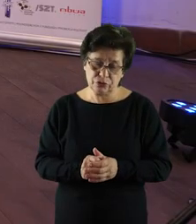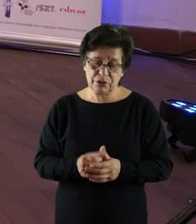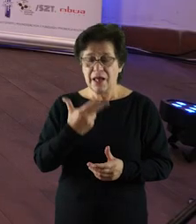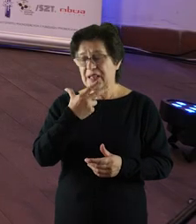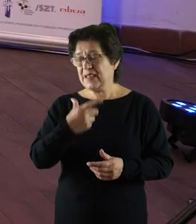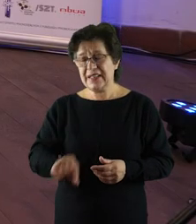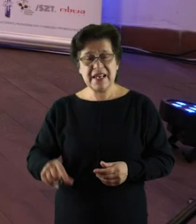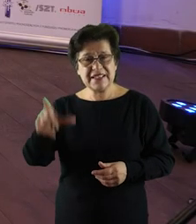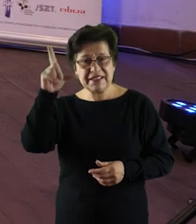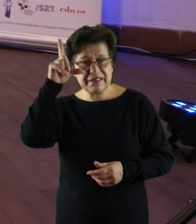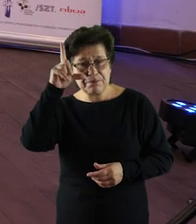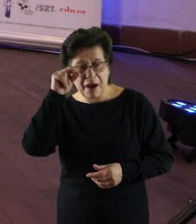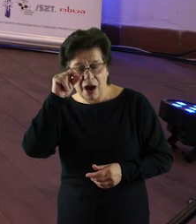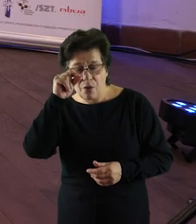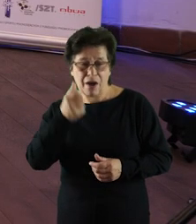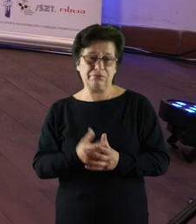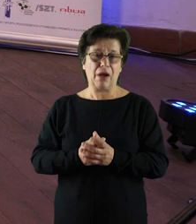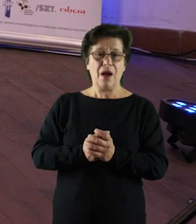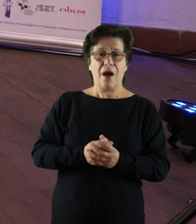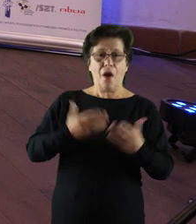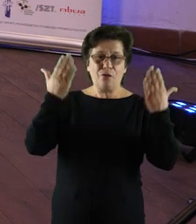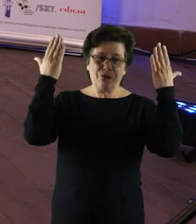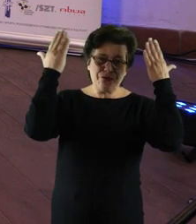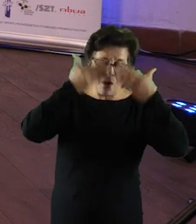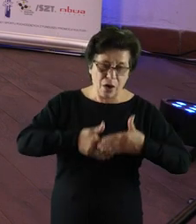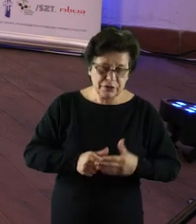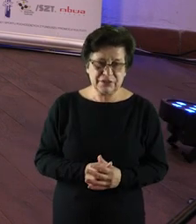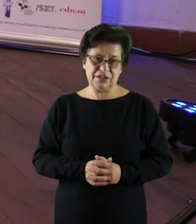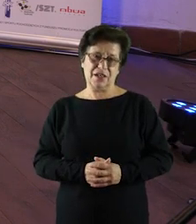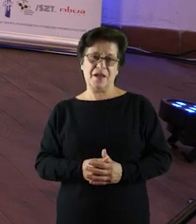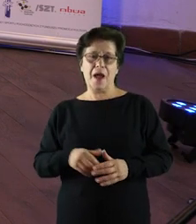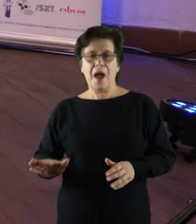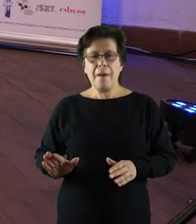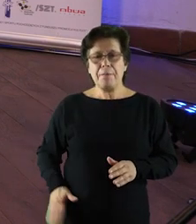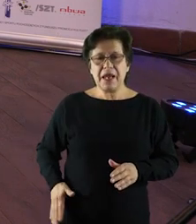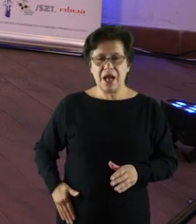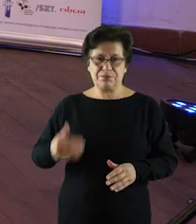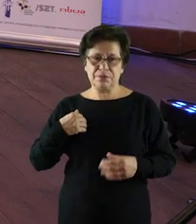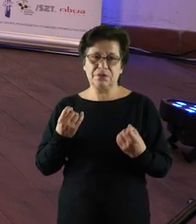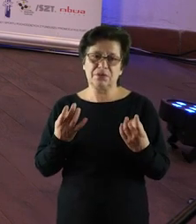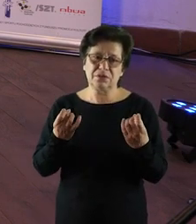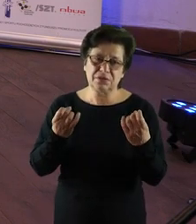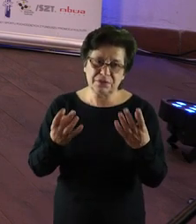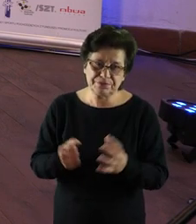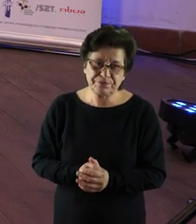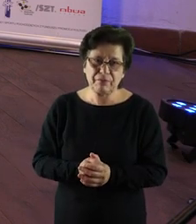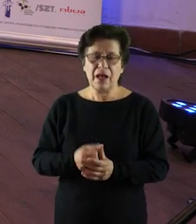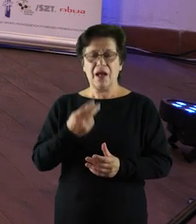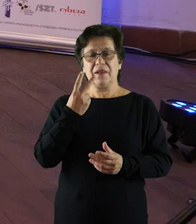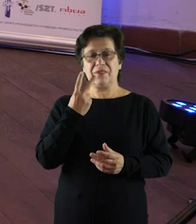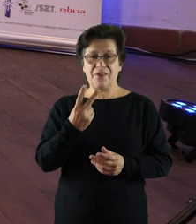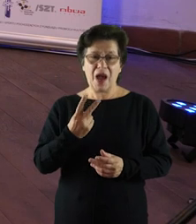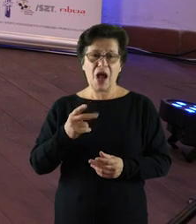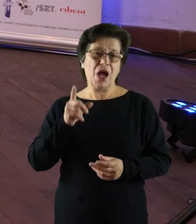noce, złego na mnie psa, nieszczęśliwe córki, które nie miały kiedy ze mną porozmawiać, a ja z trudem godziłam życie